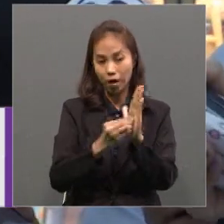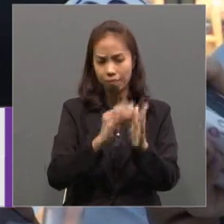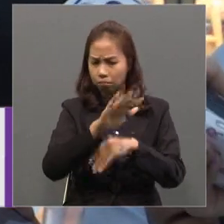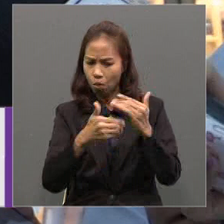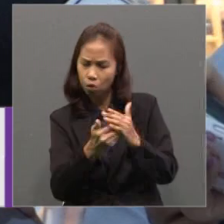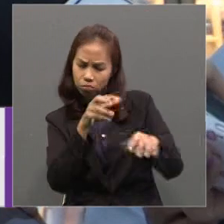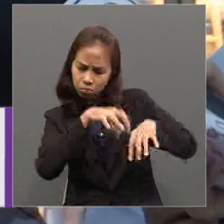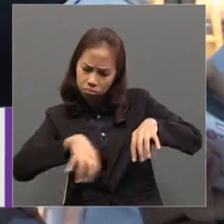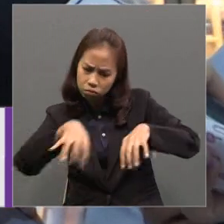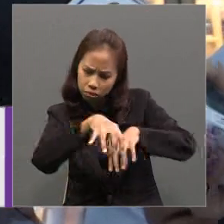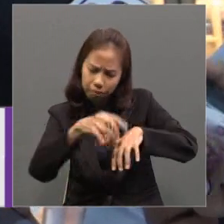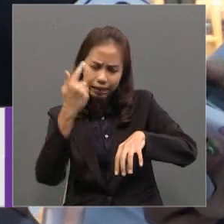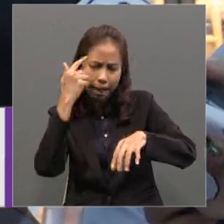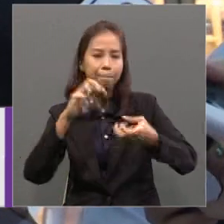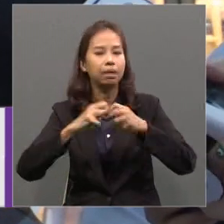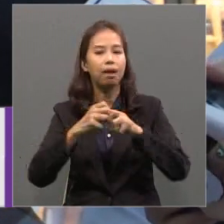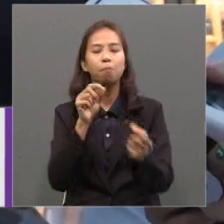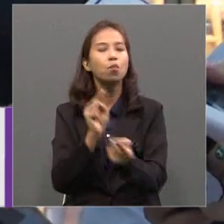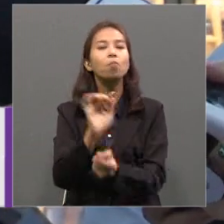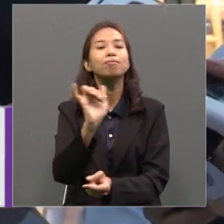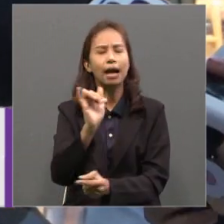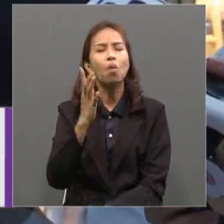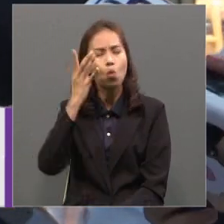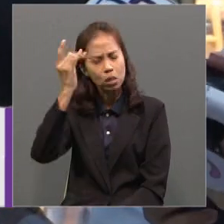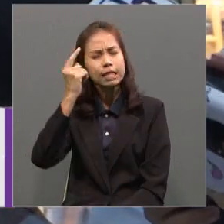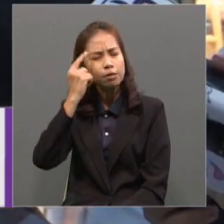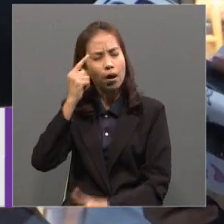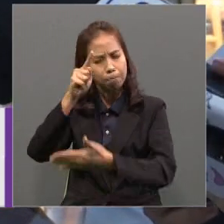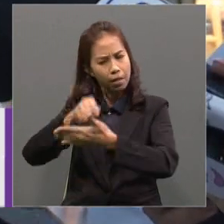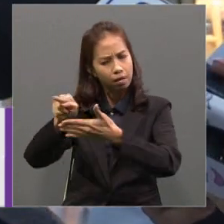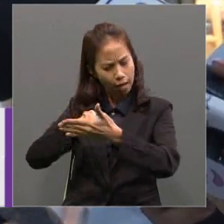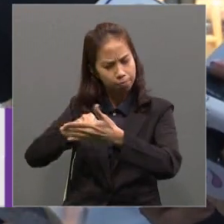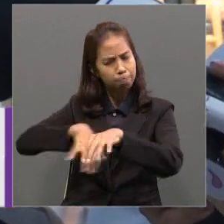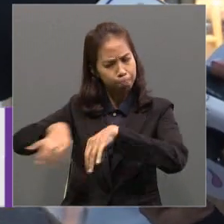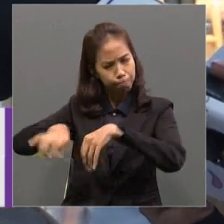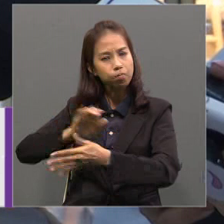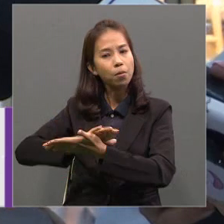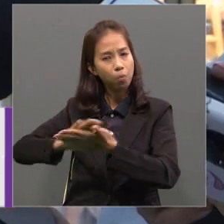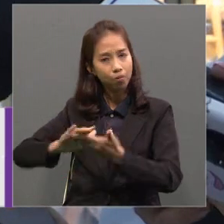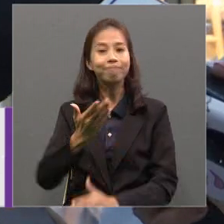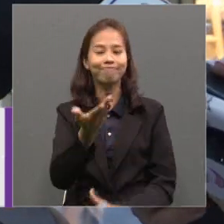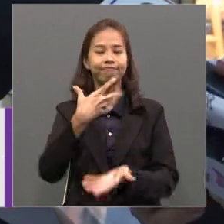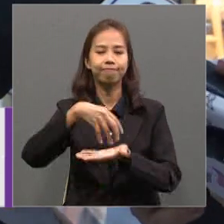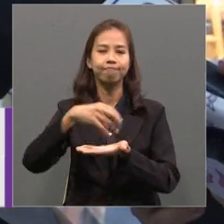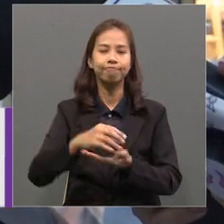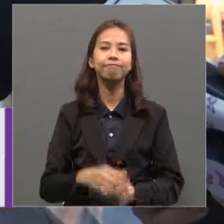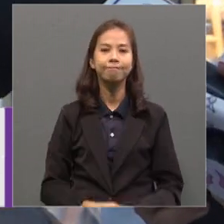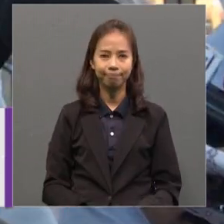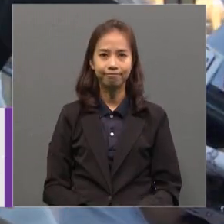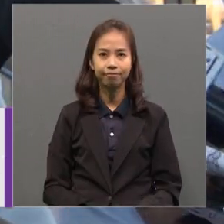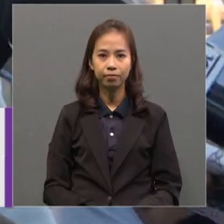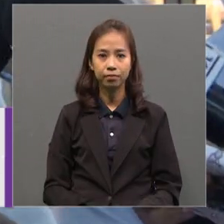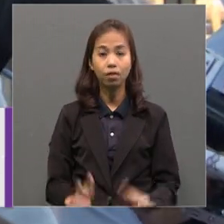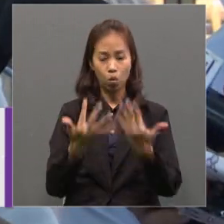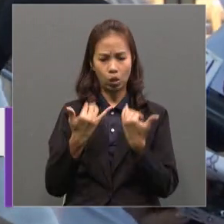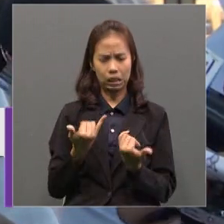และเชื่อว่าการเลือกตั้งในวันพรุ่งนี้จะเป็นไปด้วยความเรียบร้อยไปฟังเสียงปลัดกรุงเทพมหานครกันค่ะ ทั้ง